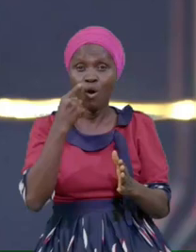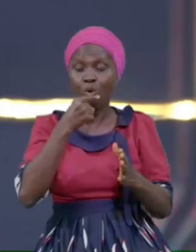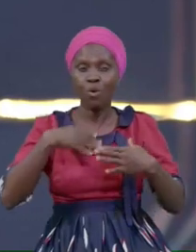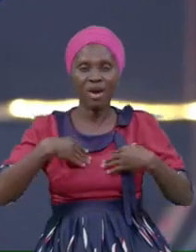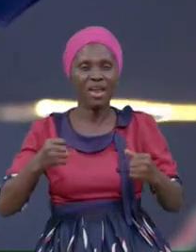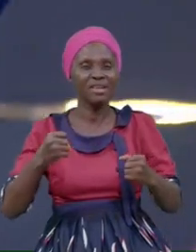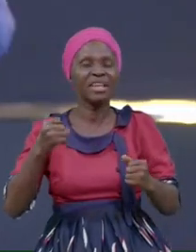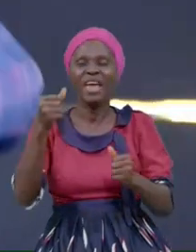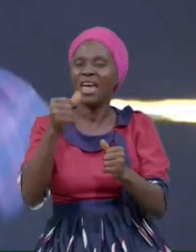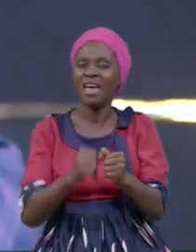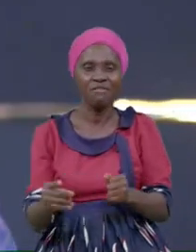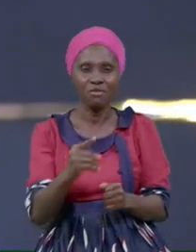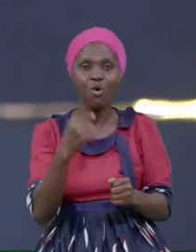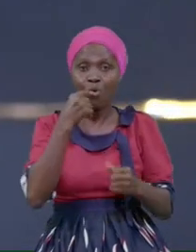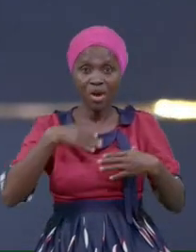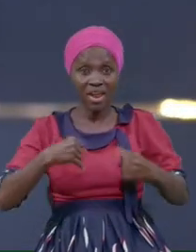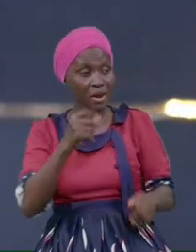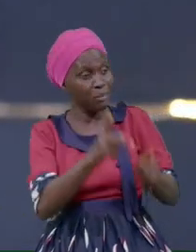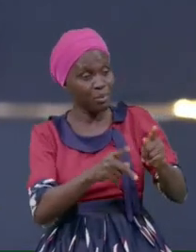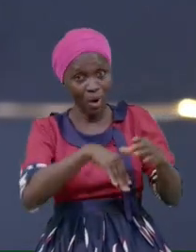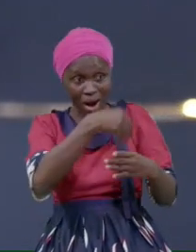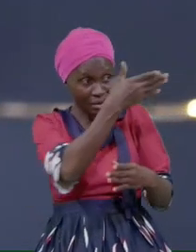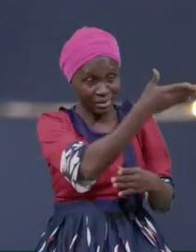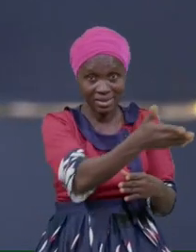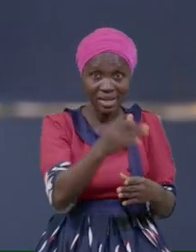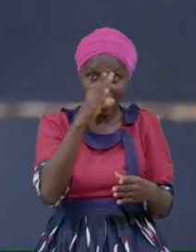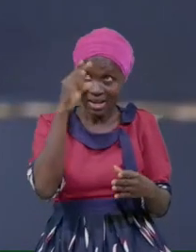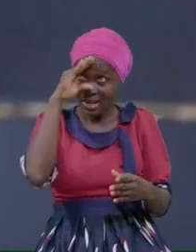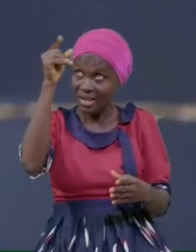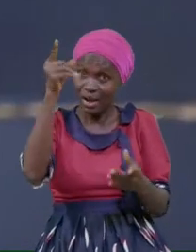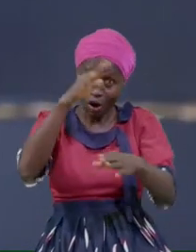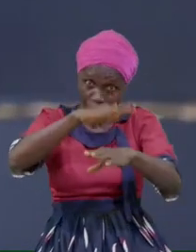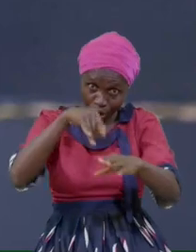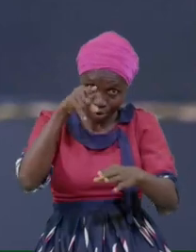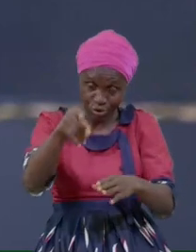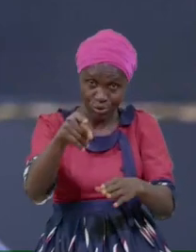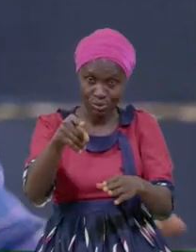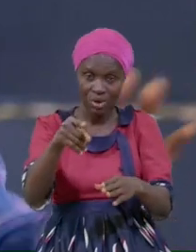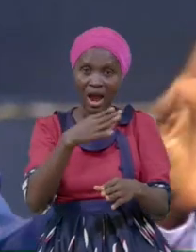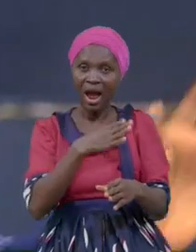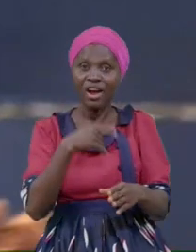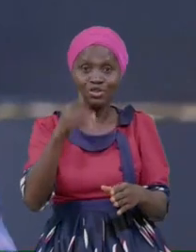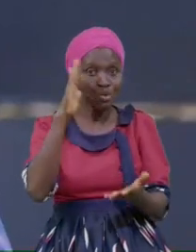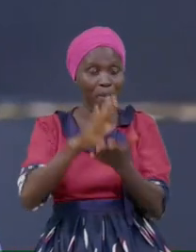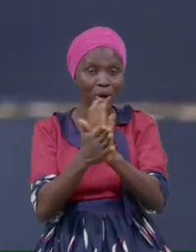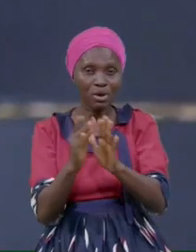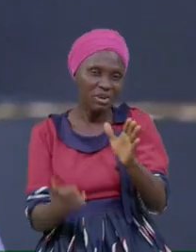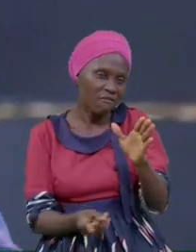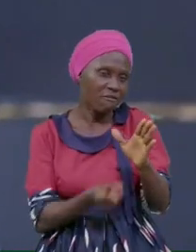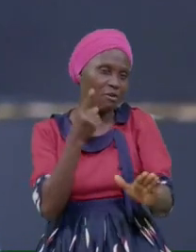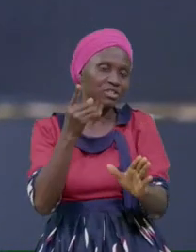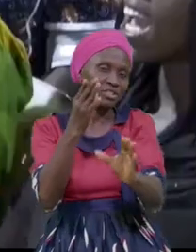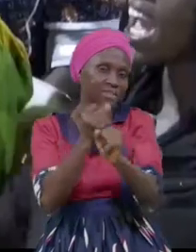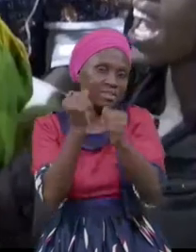même ceux qui sont au-dehors là-bas. Il dit, regardez à moi, vous serez le participant privilégié de la